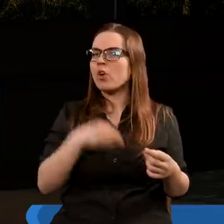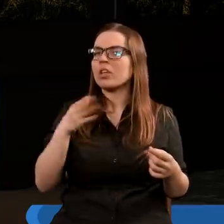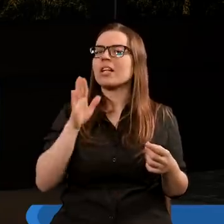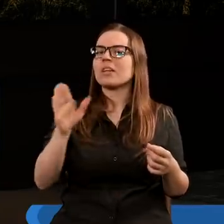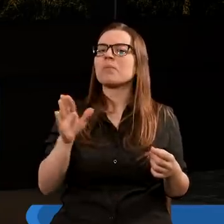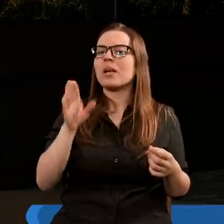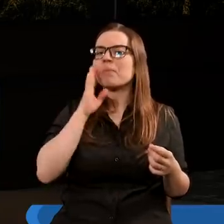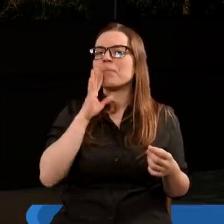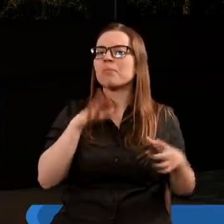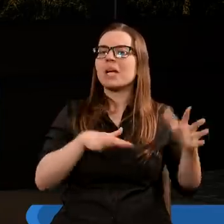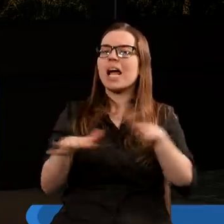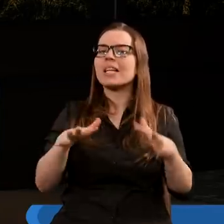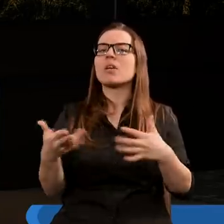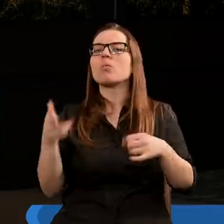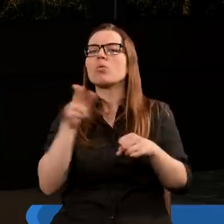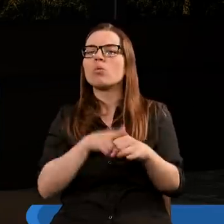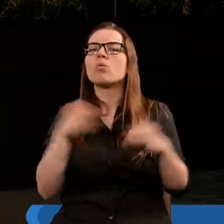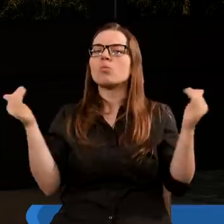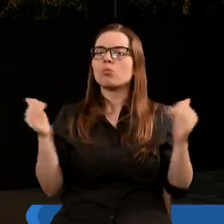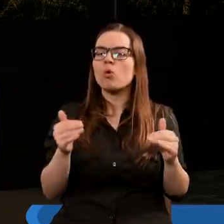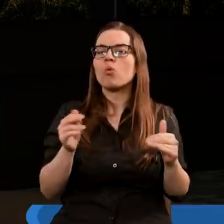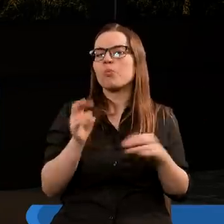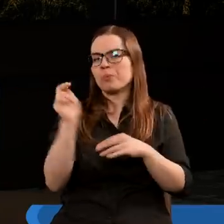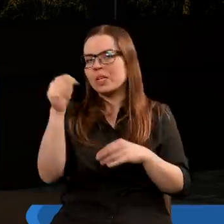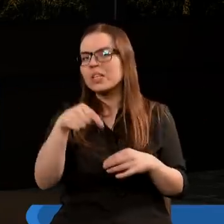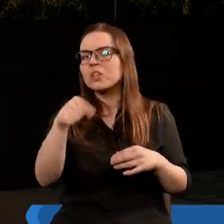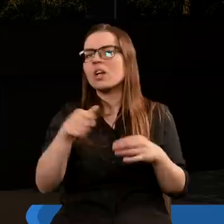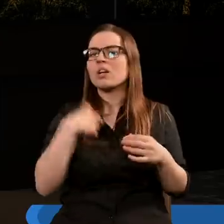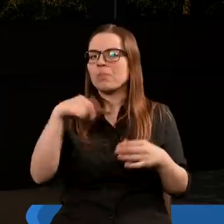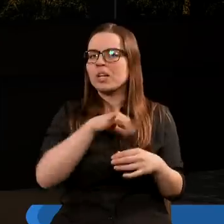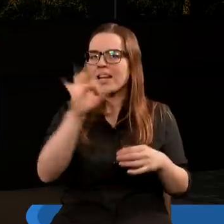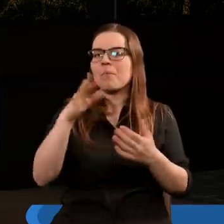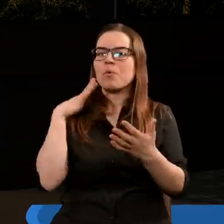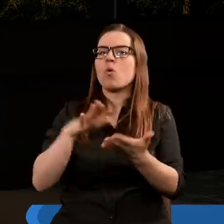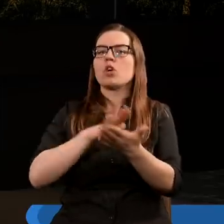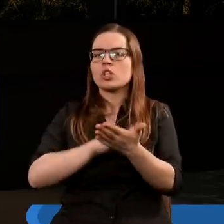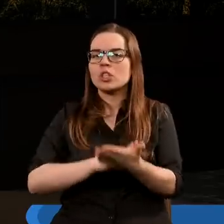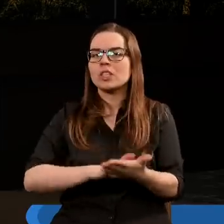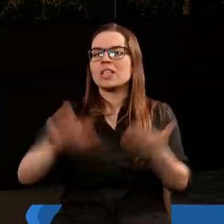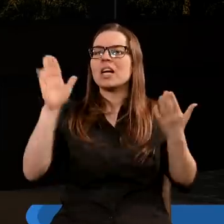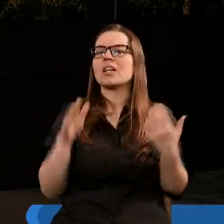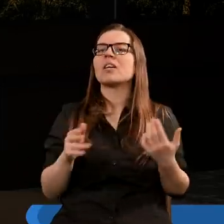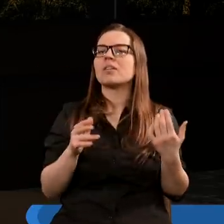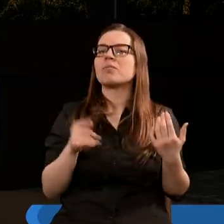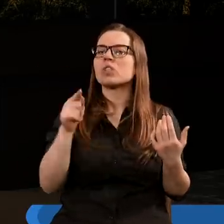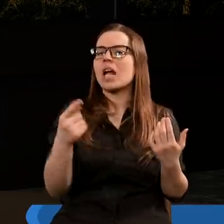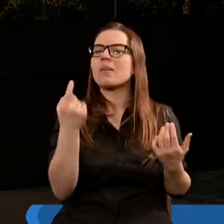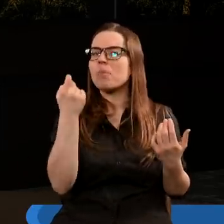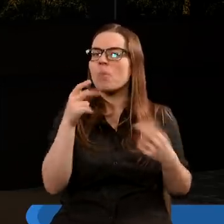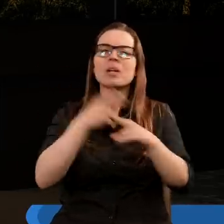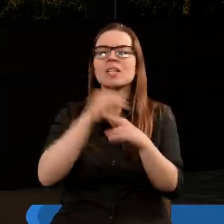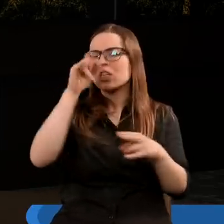miejscem, którym grzesznik mógł przyjść, aby jego grzechy zostały oczyszczone. Więc rozumiem, moment, kiedy